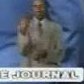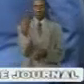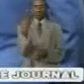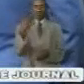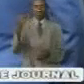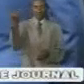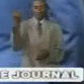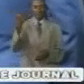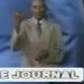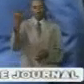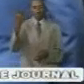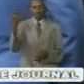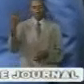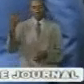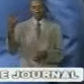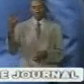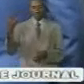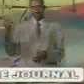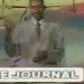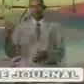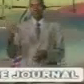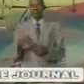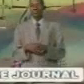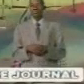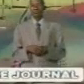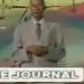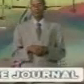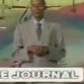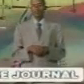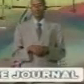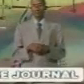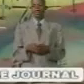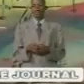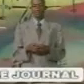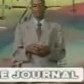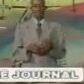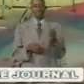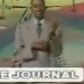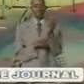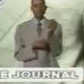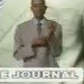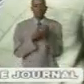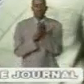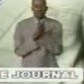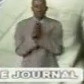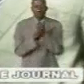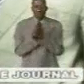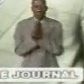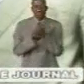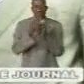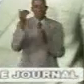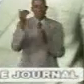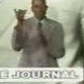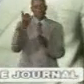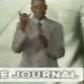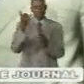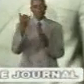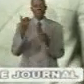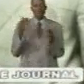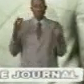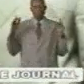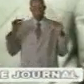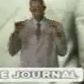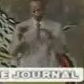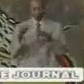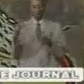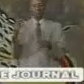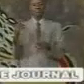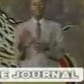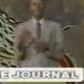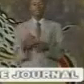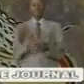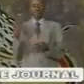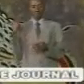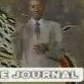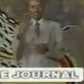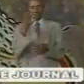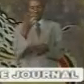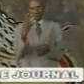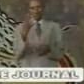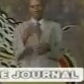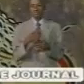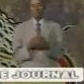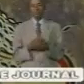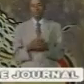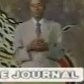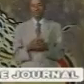l'unanimité par toutes les personnalités et tous les amoureux d'œuvres d'art qui se sont extasiés ce jeudi devant les tableaux de